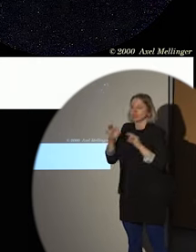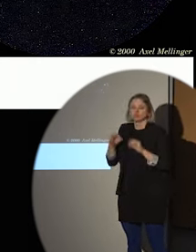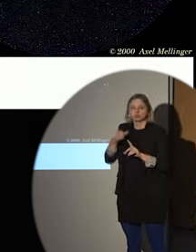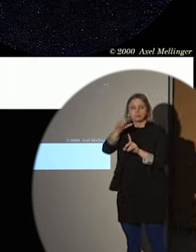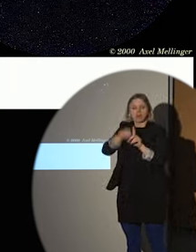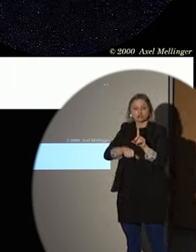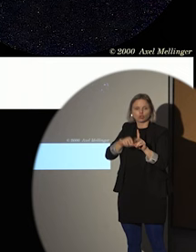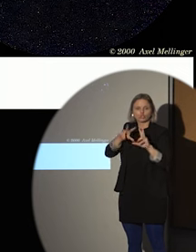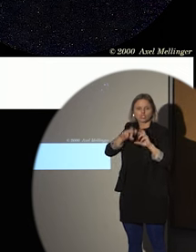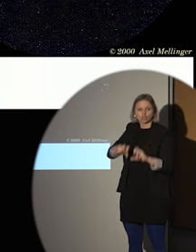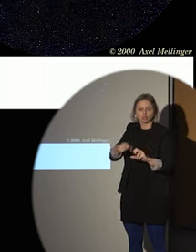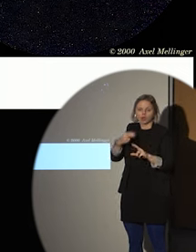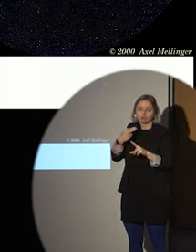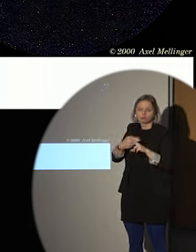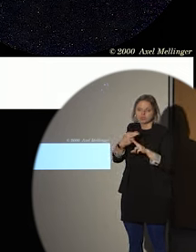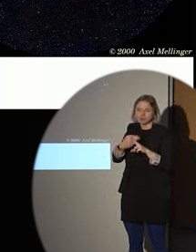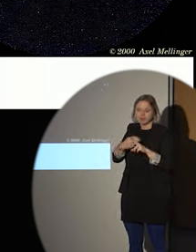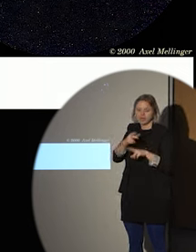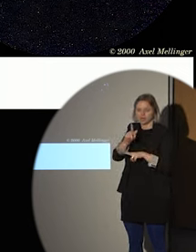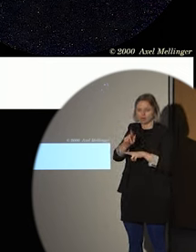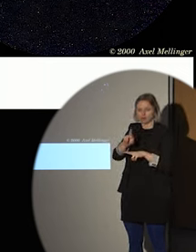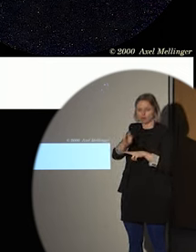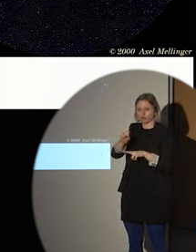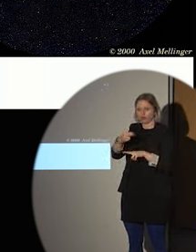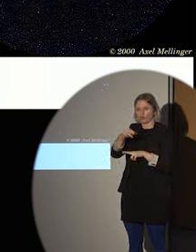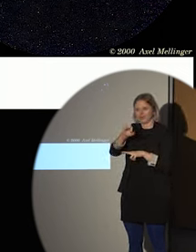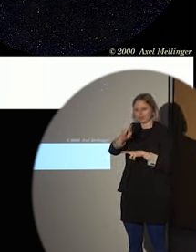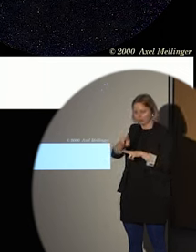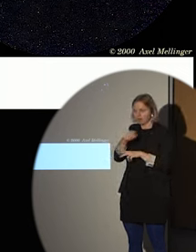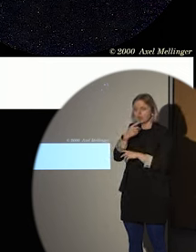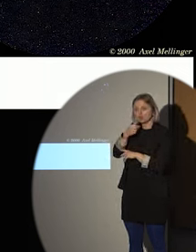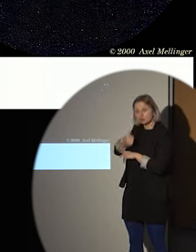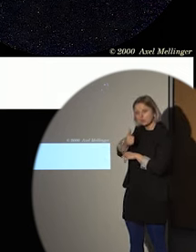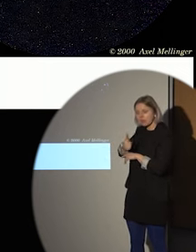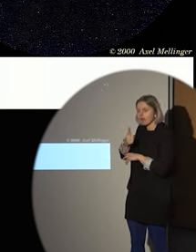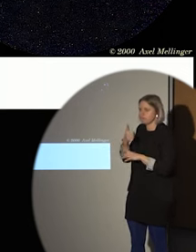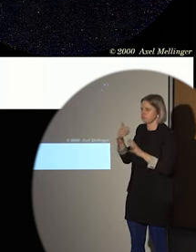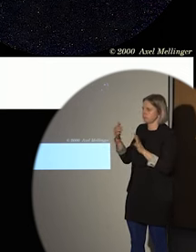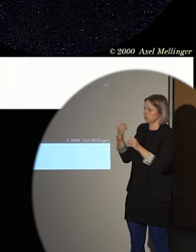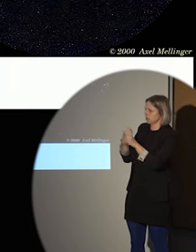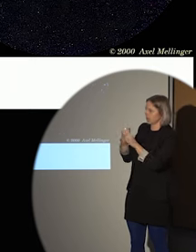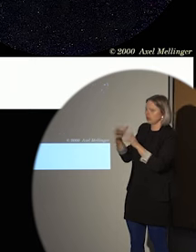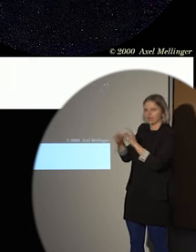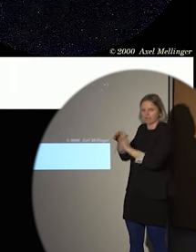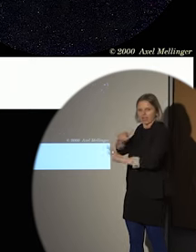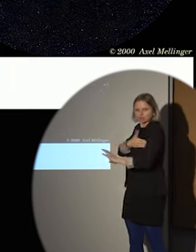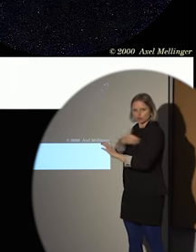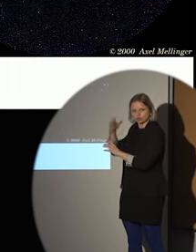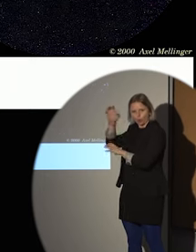fait ça en collaboration avec l'agence LESO, qui est l'agence européenne